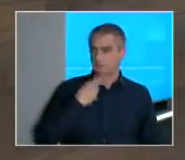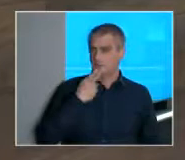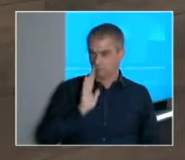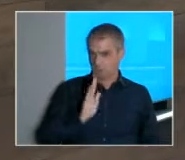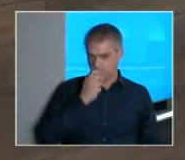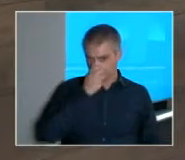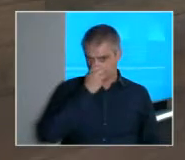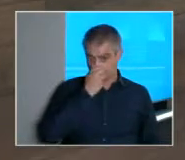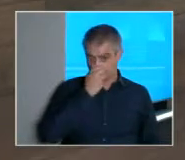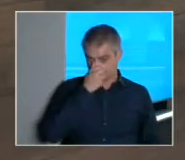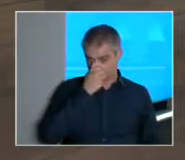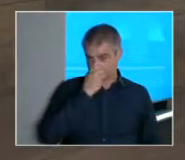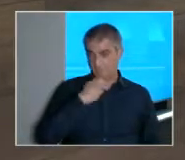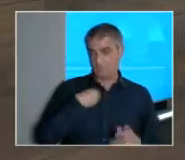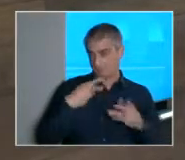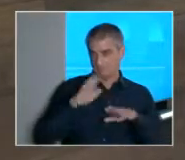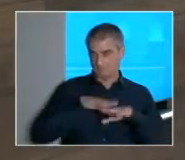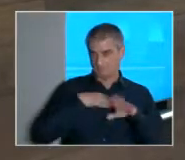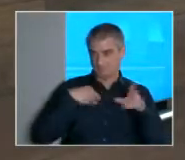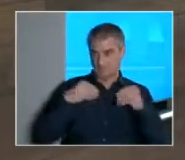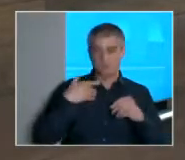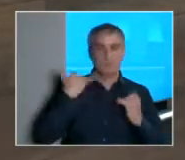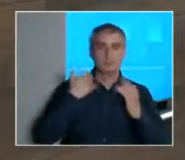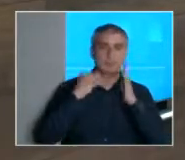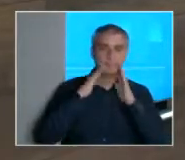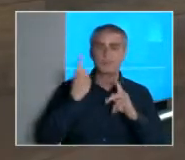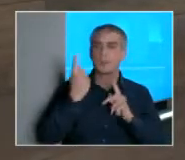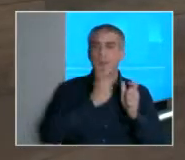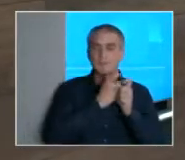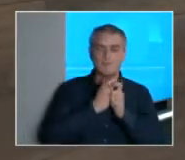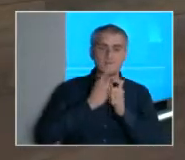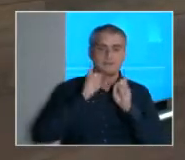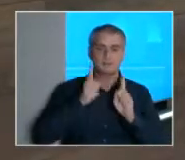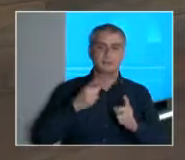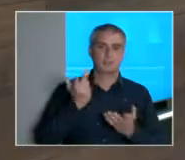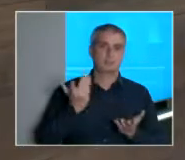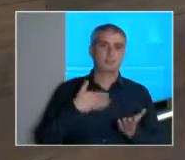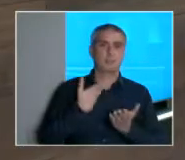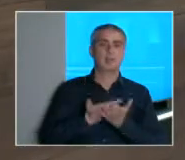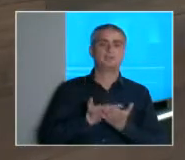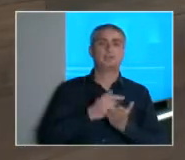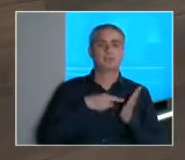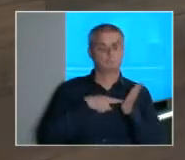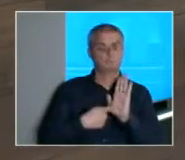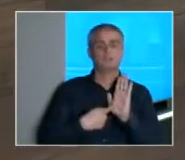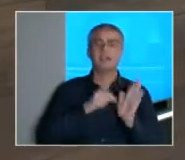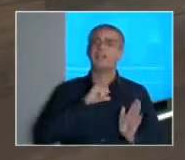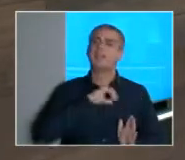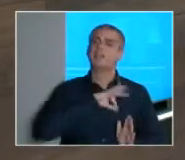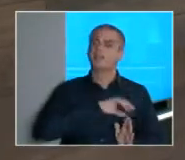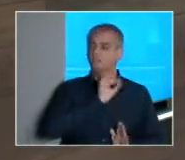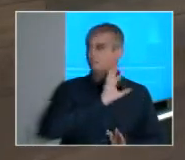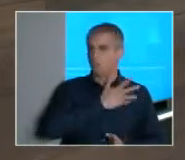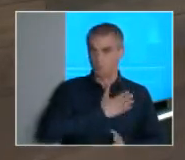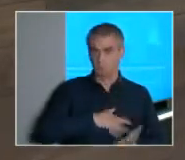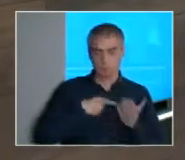גם כמגשר. אנחנו מאמינים תמיד שכל מפלגה צריכה להציע את האינטרסים שלה, את מה שהיא בעצם